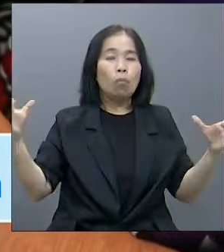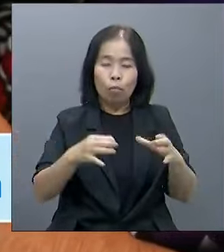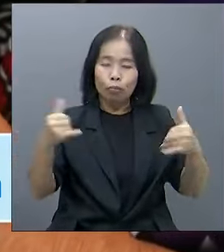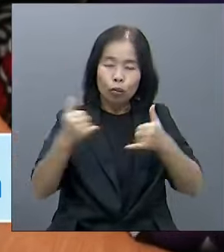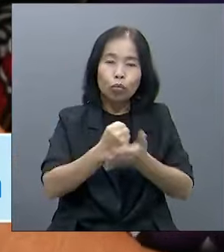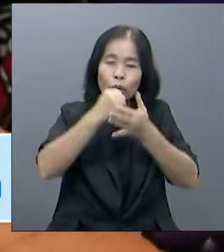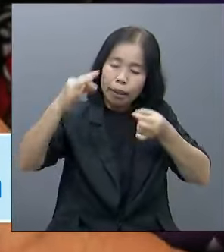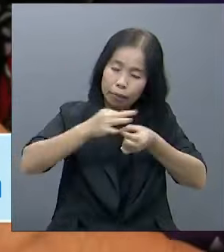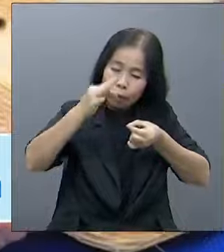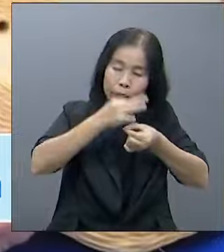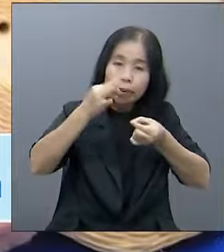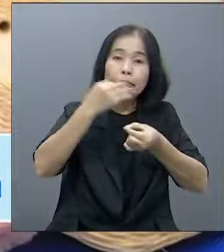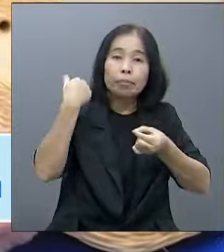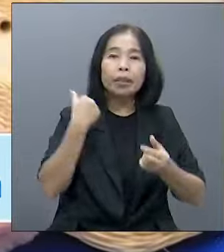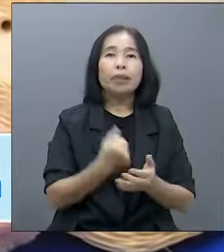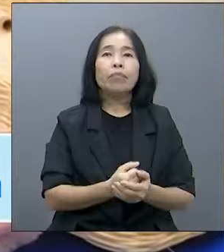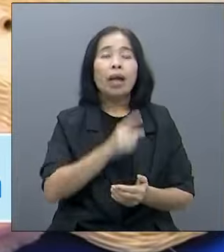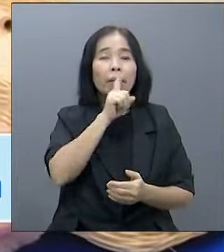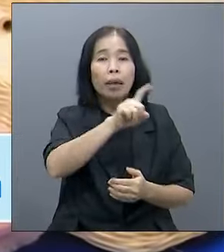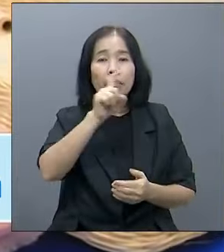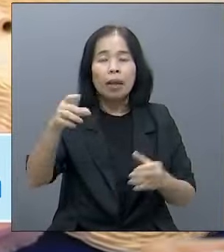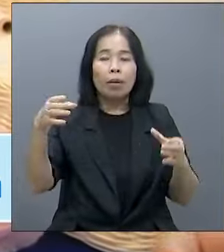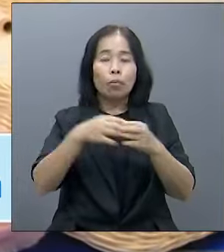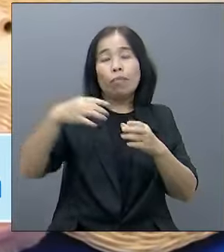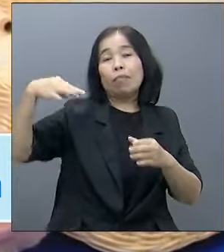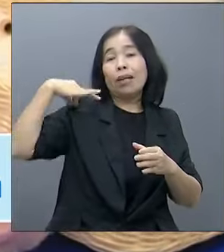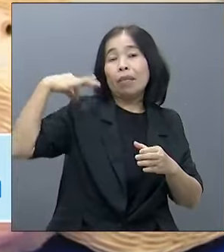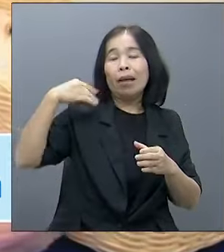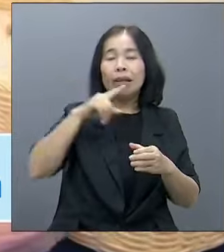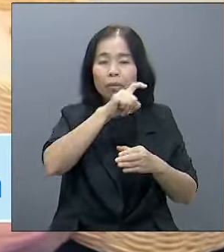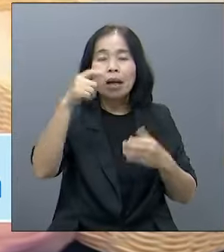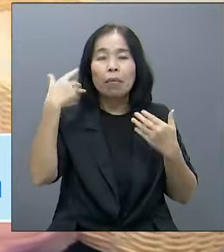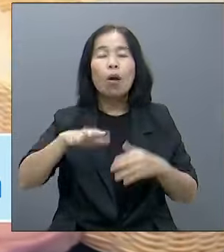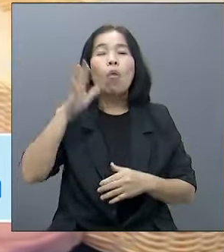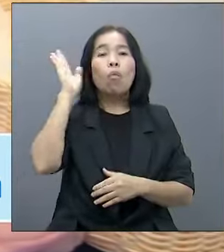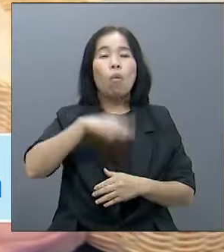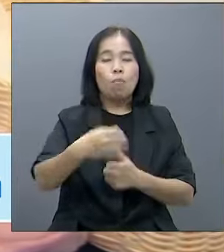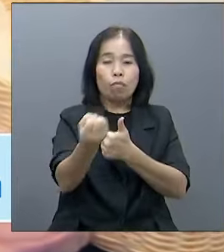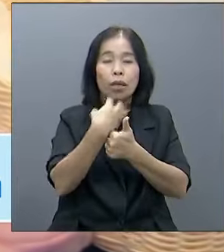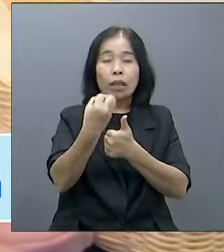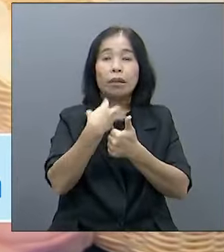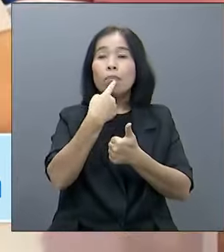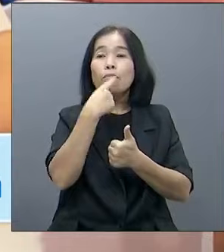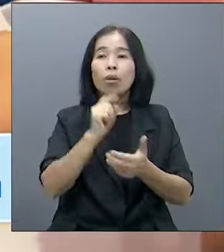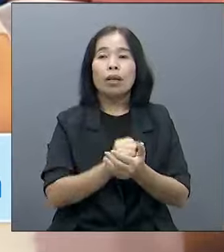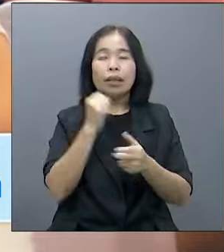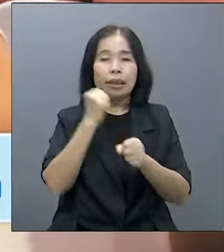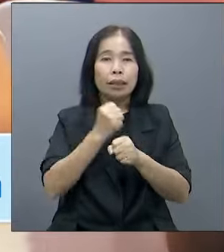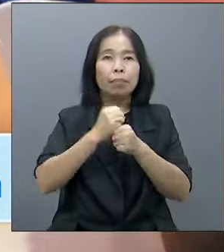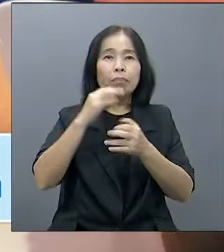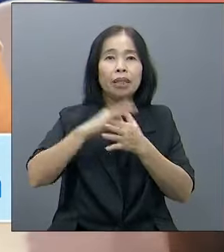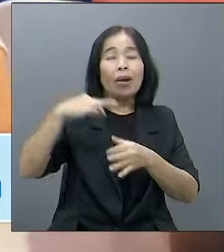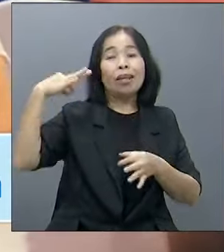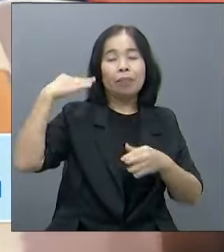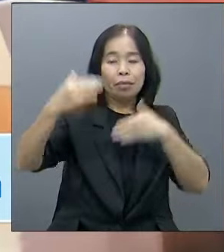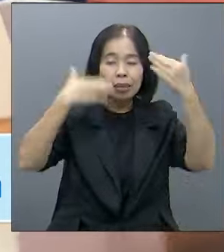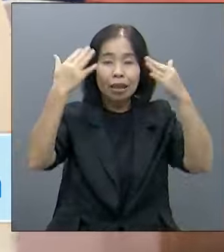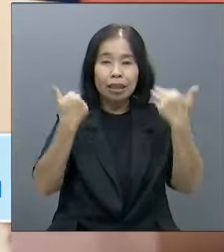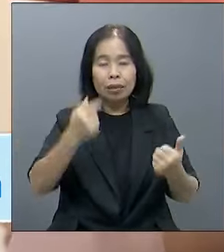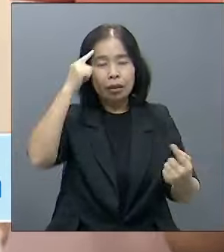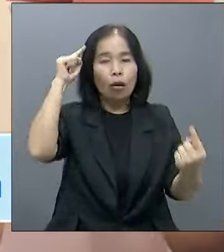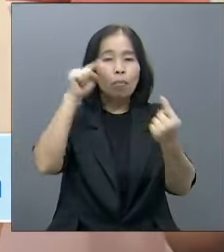โดยจากการสอบถามคณะจิตอาสาภายในงานเนี่ยเขาก็ให้ข้อมูลมานะคะบอกว่าการทำกิจกรรมครั้งนี้คือตั้งเป้าหม